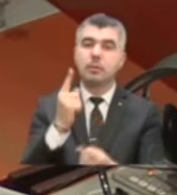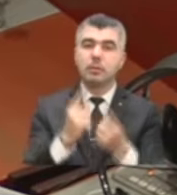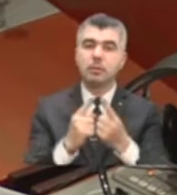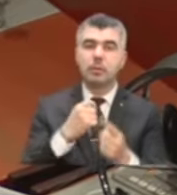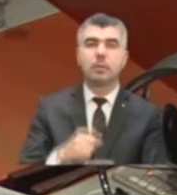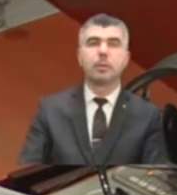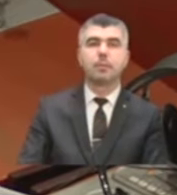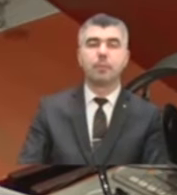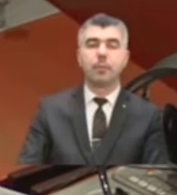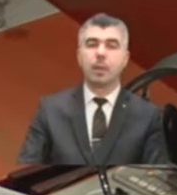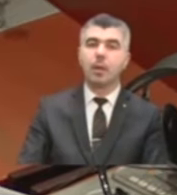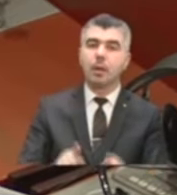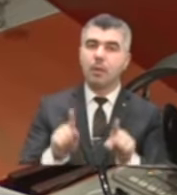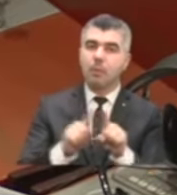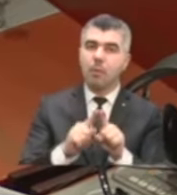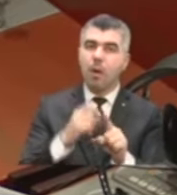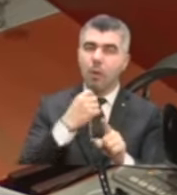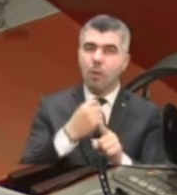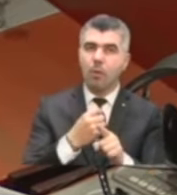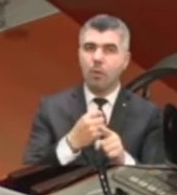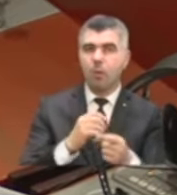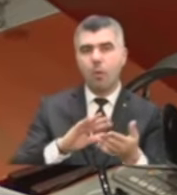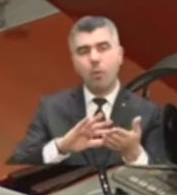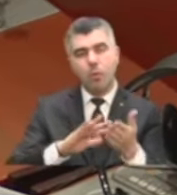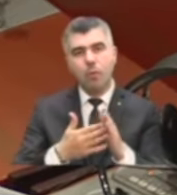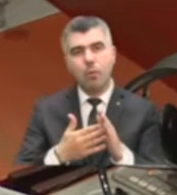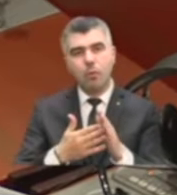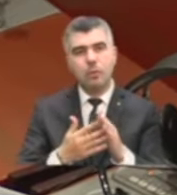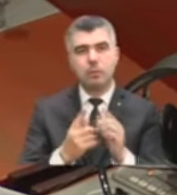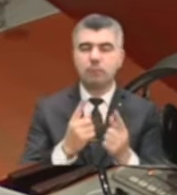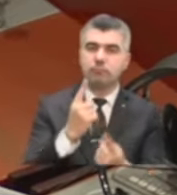نجاوبوا مع الجميع. كنحاولوا نكونوا يعني